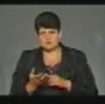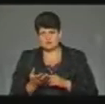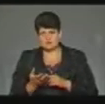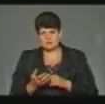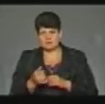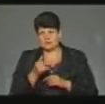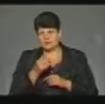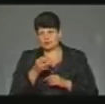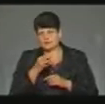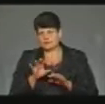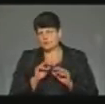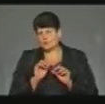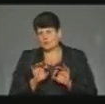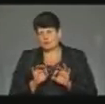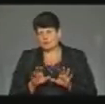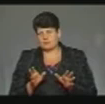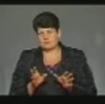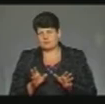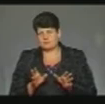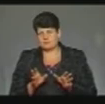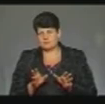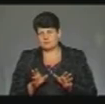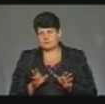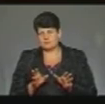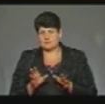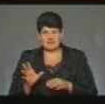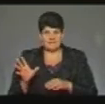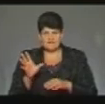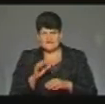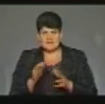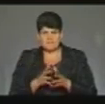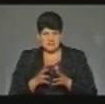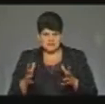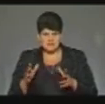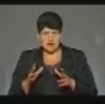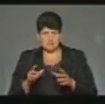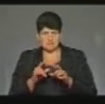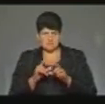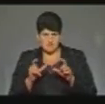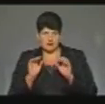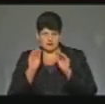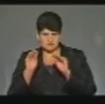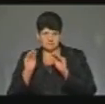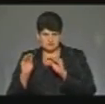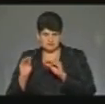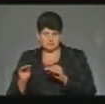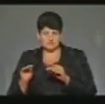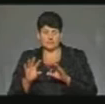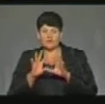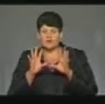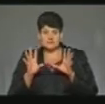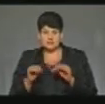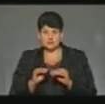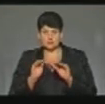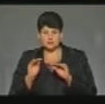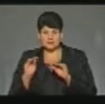Не можу вам прокоментувати, бо ну не то ці... всі максимальні знаки, які можна було, щоб максимальні зробити максимальні знаки, які